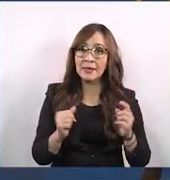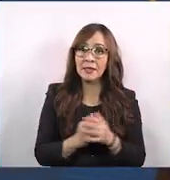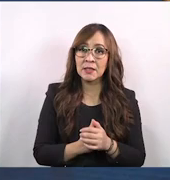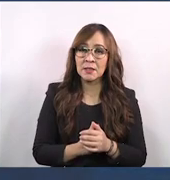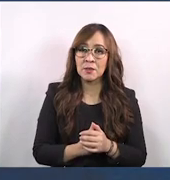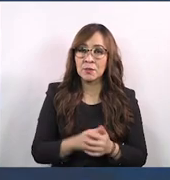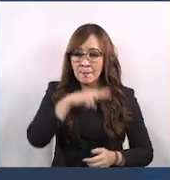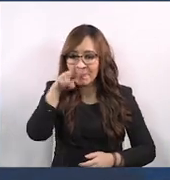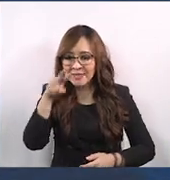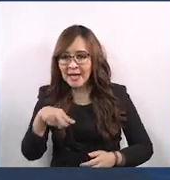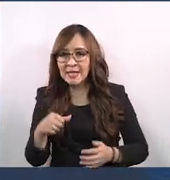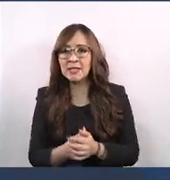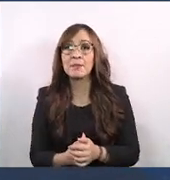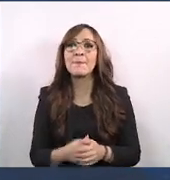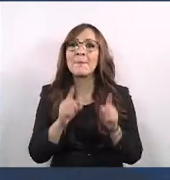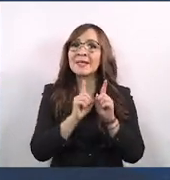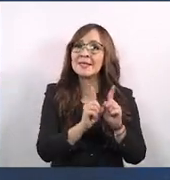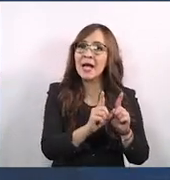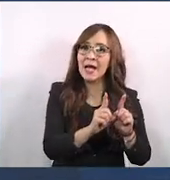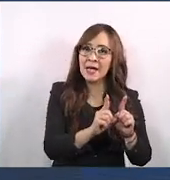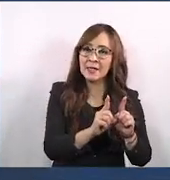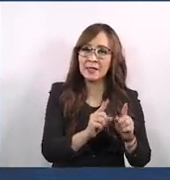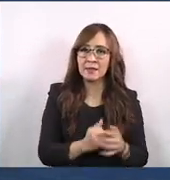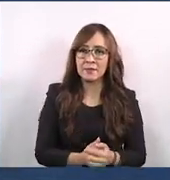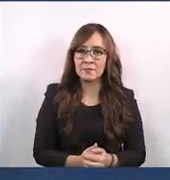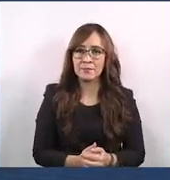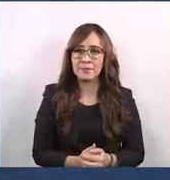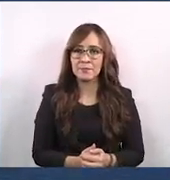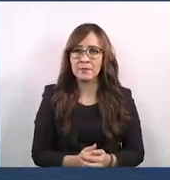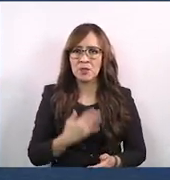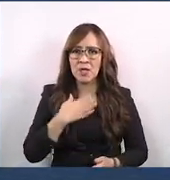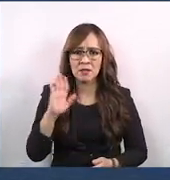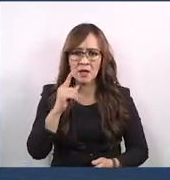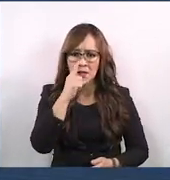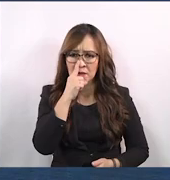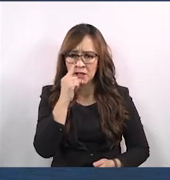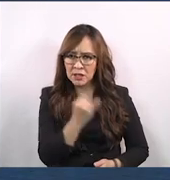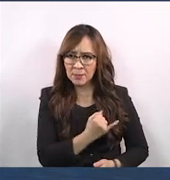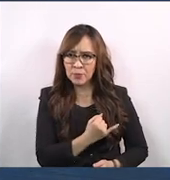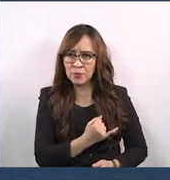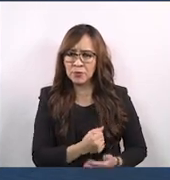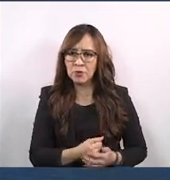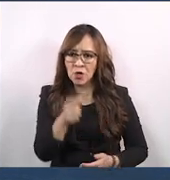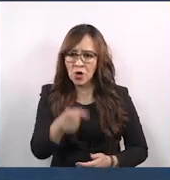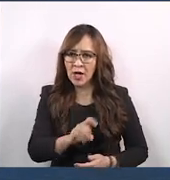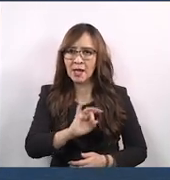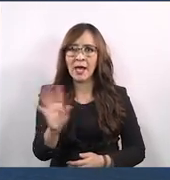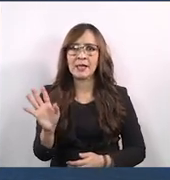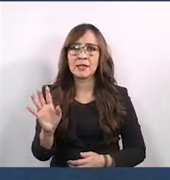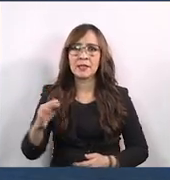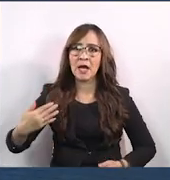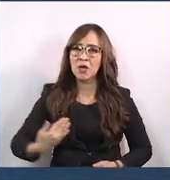Hidup nilai-nilai kerajaan saya tidak menjual diri dan nilai-nilai kerajaan saya tidak tertipu Hai